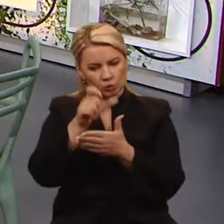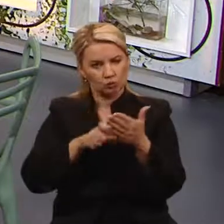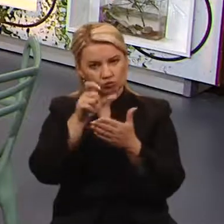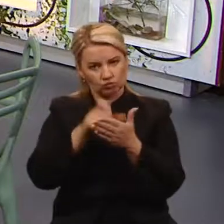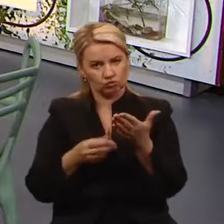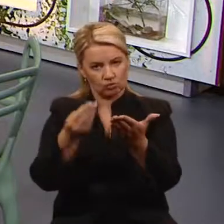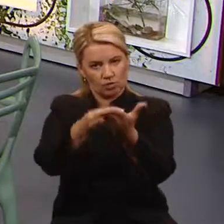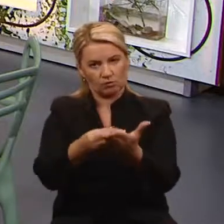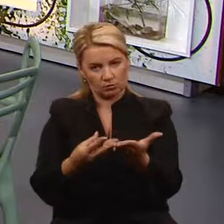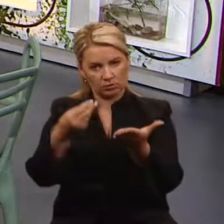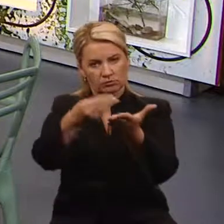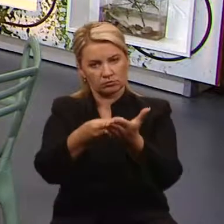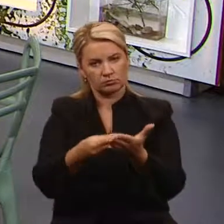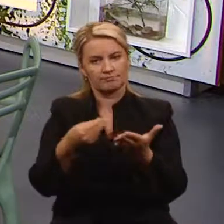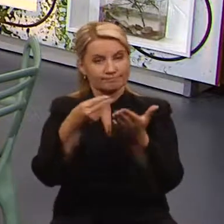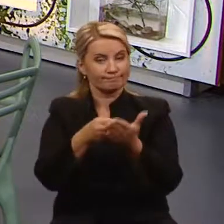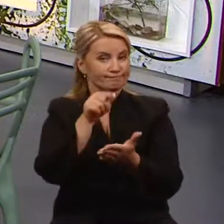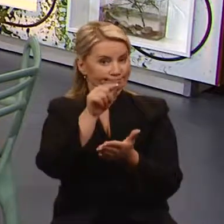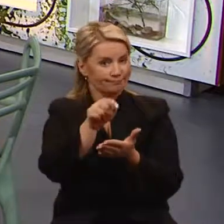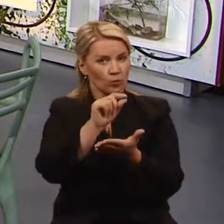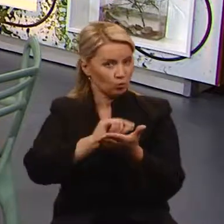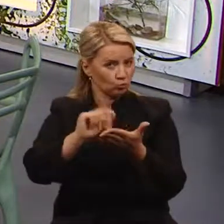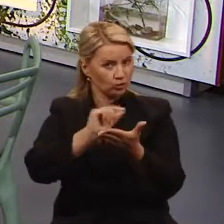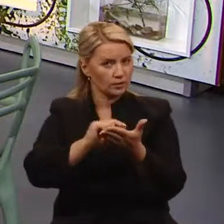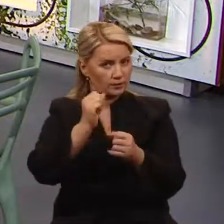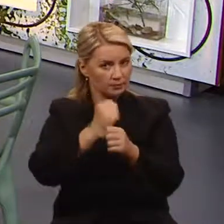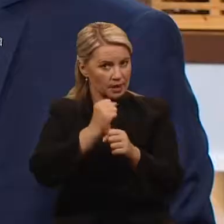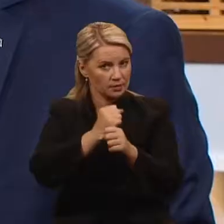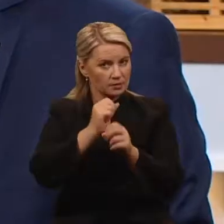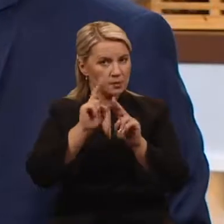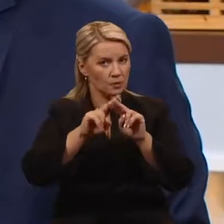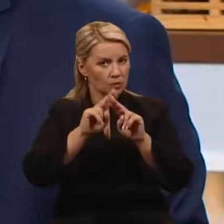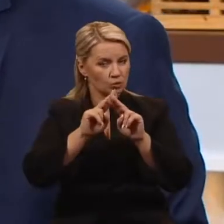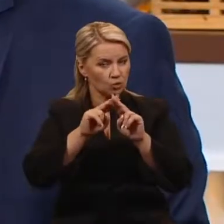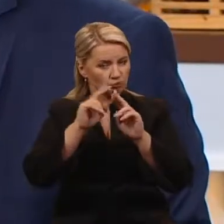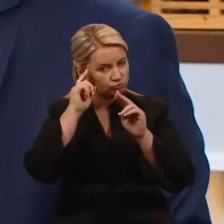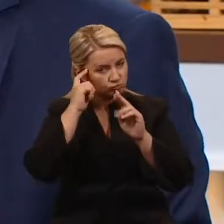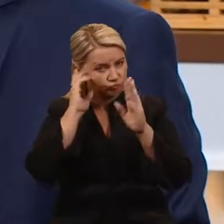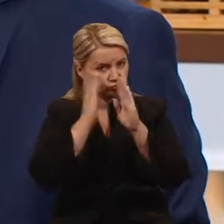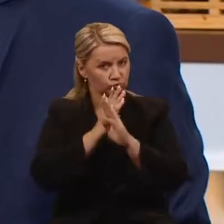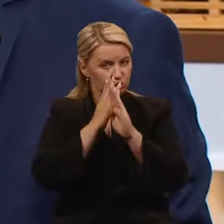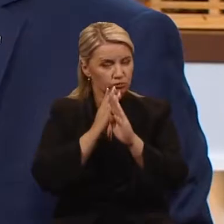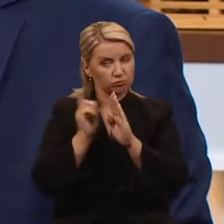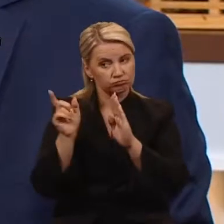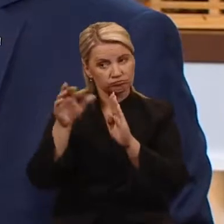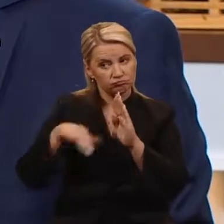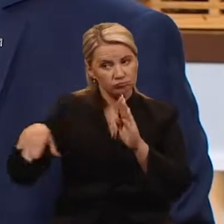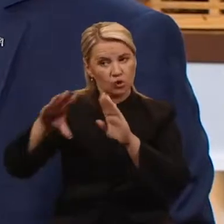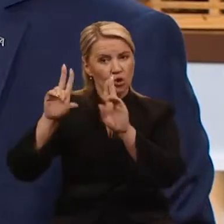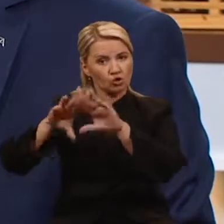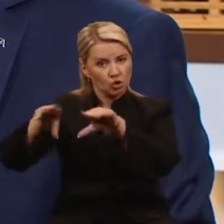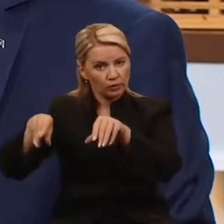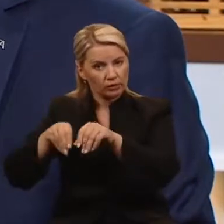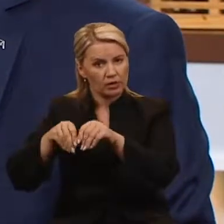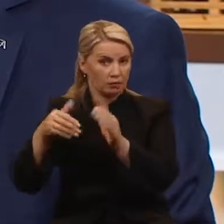proplacení. Úřad práce vlastně potom bude posuzovat, jestli tu dávku ta rodina potřebuje, jaká je její